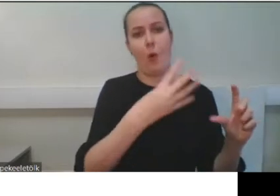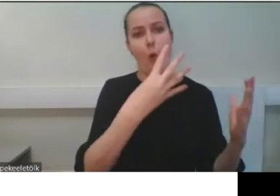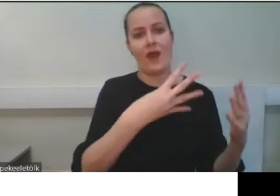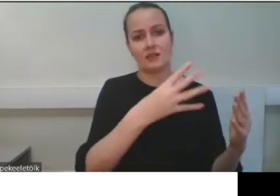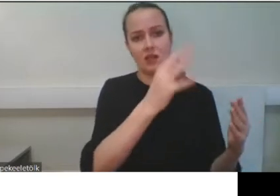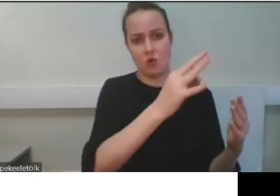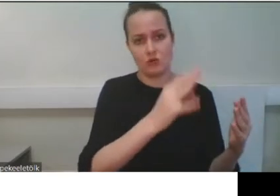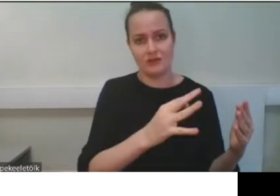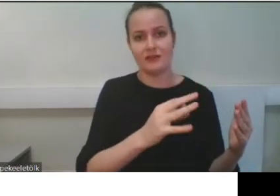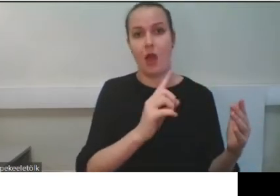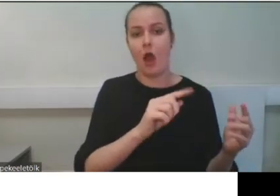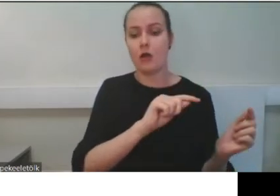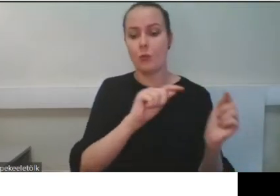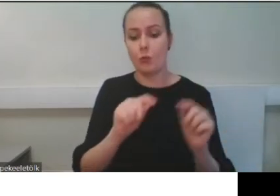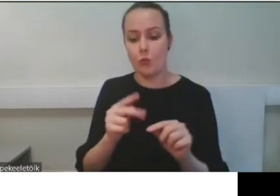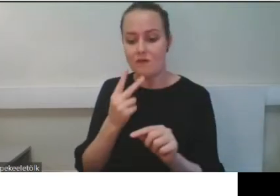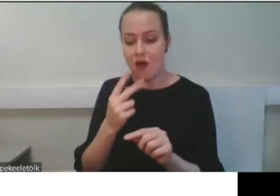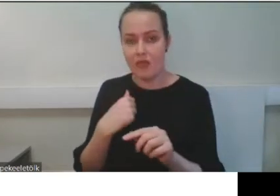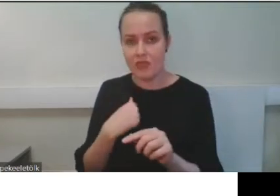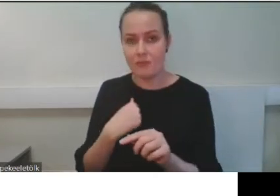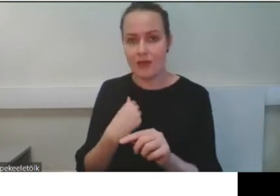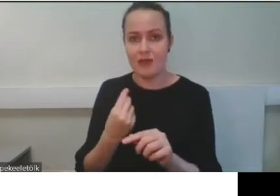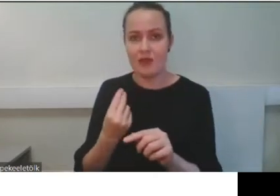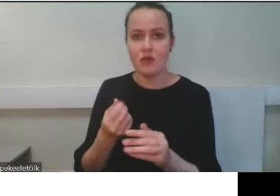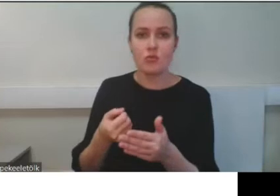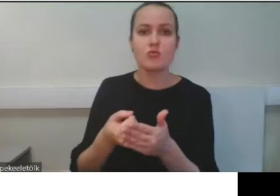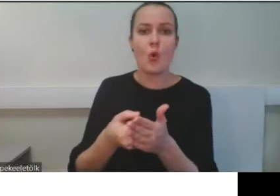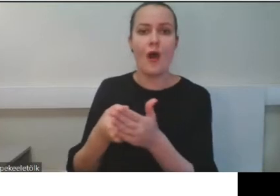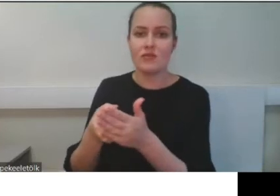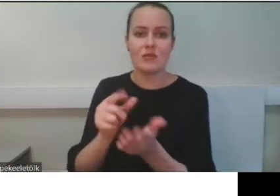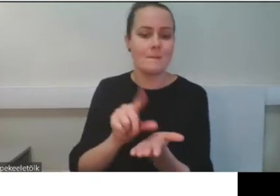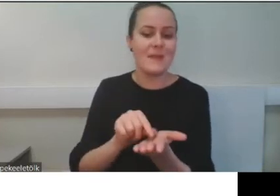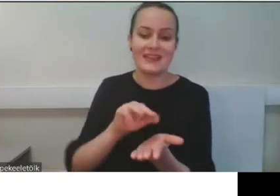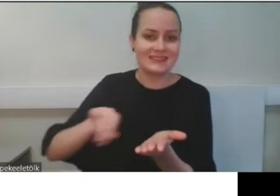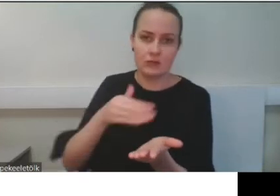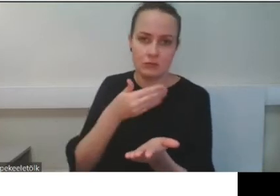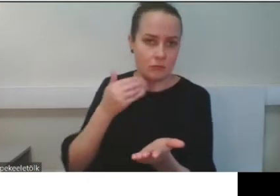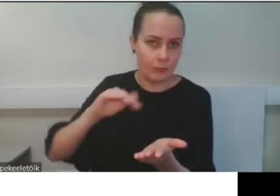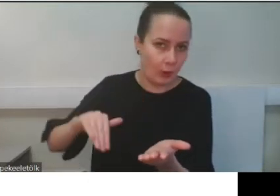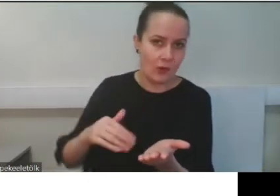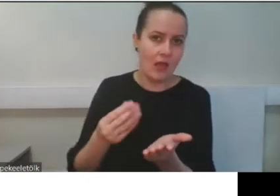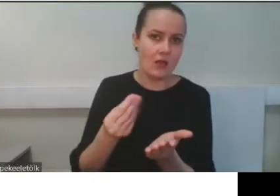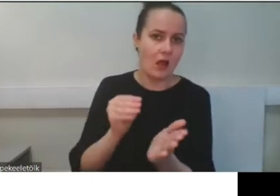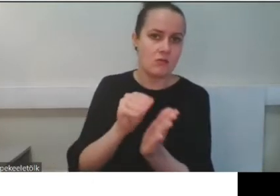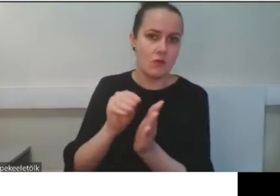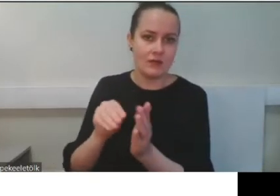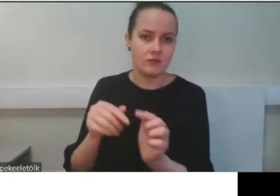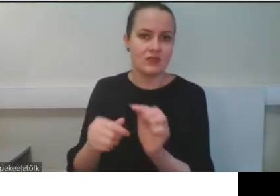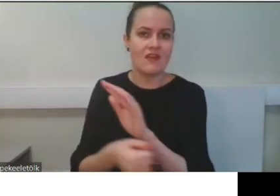puuetega inimeste vaesust ja seda siis ka erinevates vanuserühmades , et